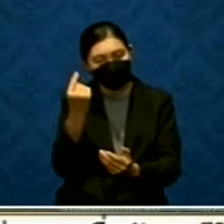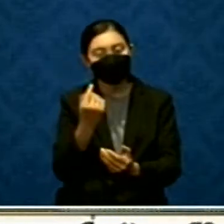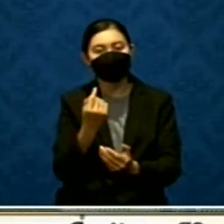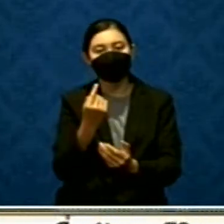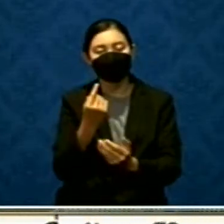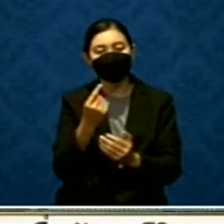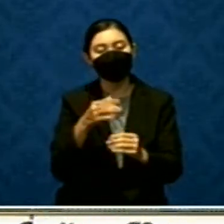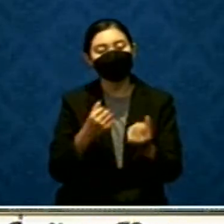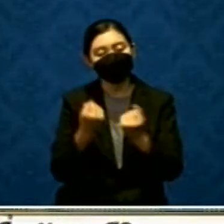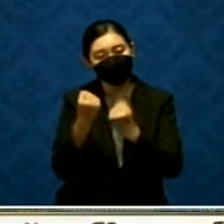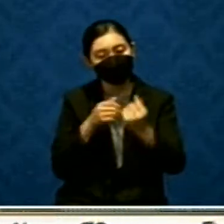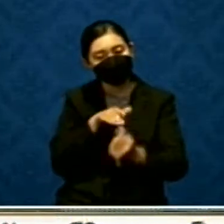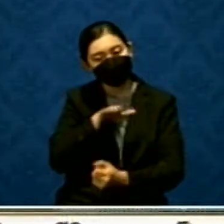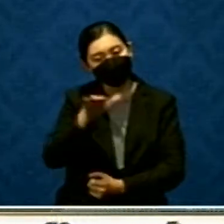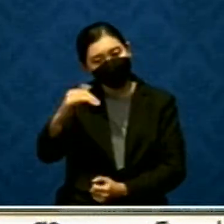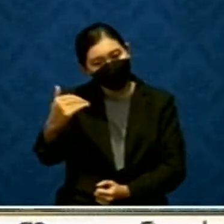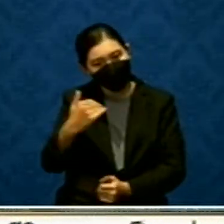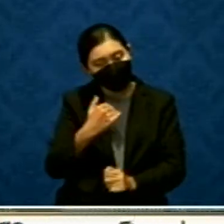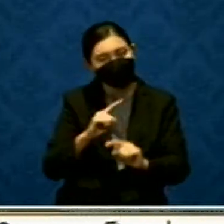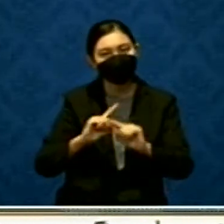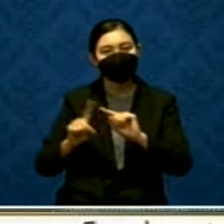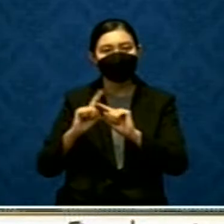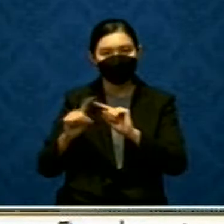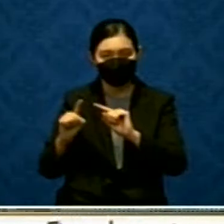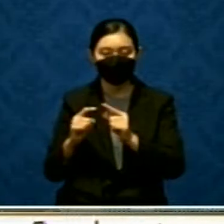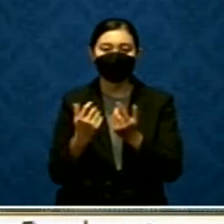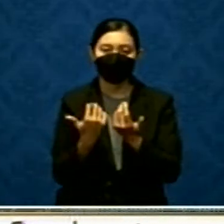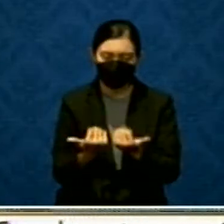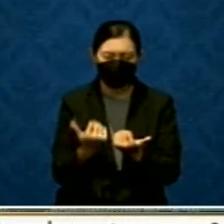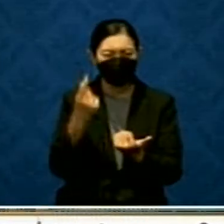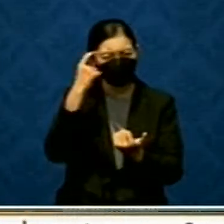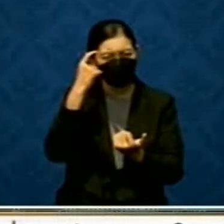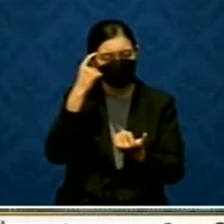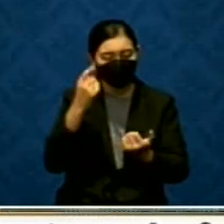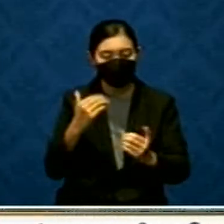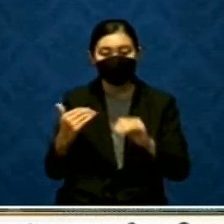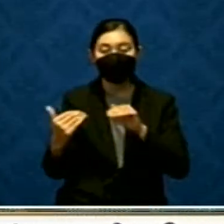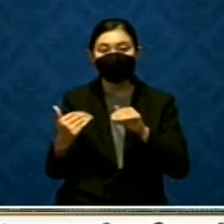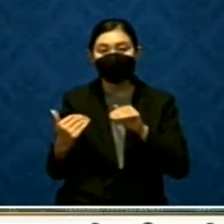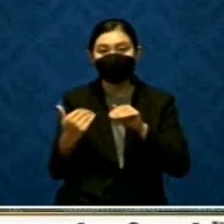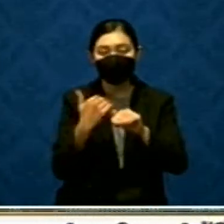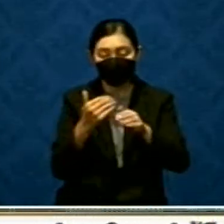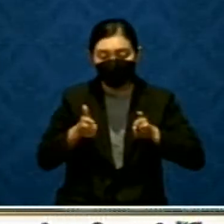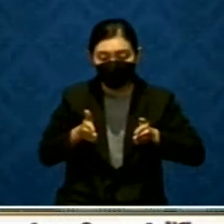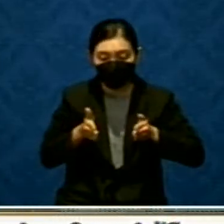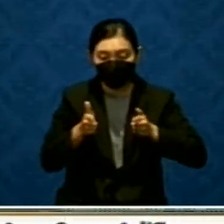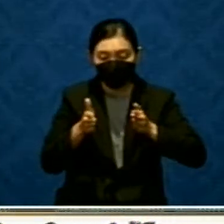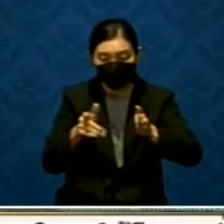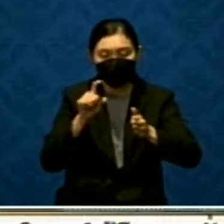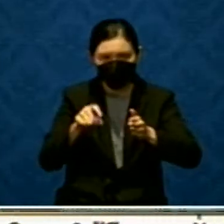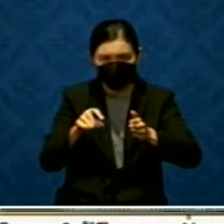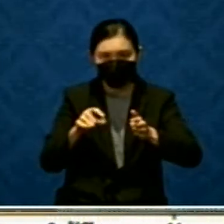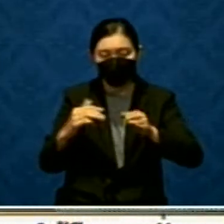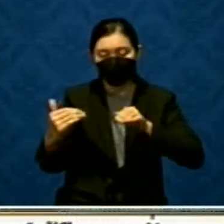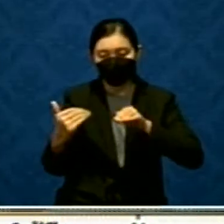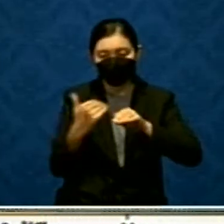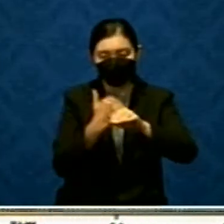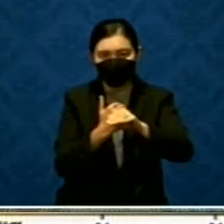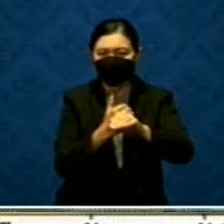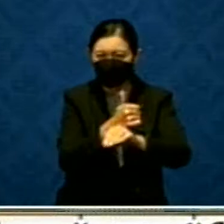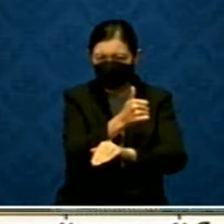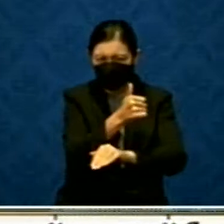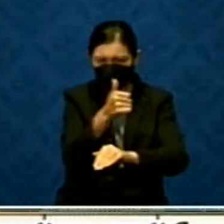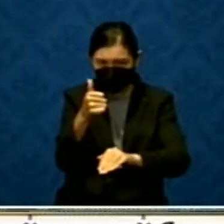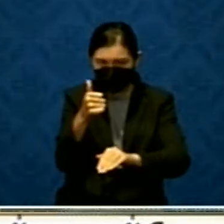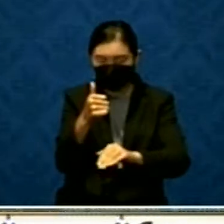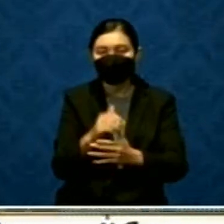ก็จะมีการดำเนินการในการที่จะต้องสร้างระบบการคมนาคมเนี่ยเพื่อไปรองรับในสิ่งเหล่านี้นะครับซึ่งเกิด